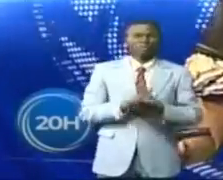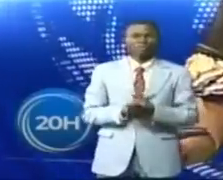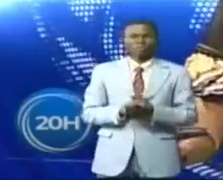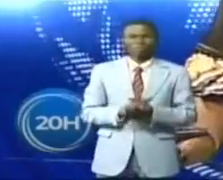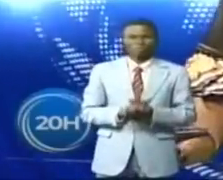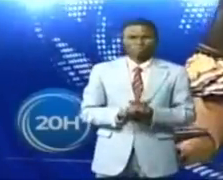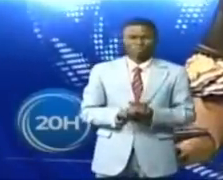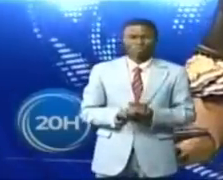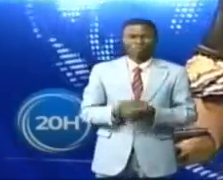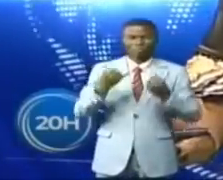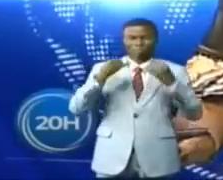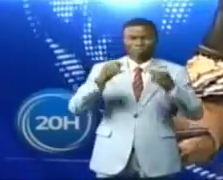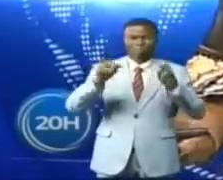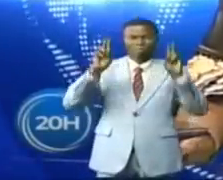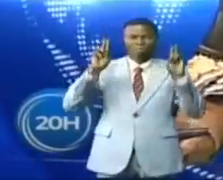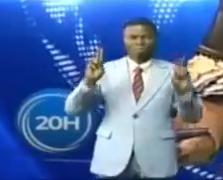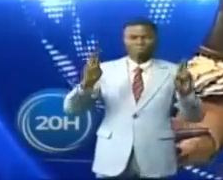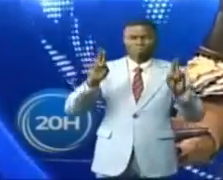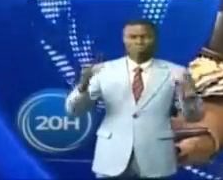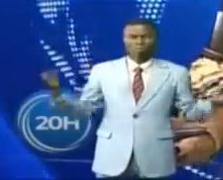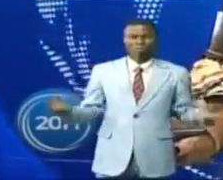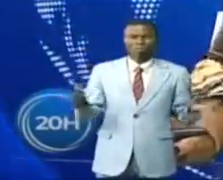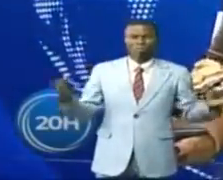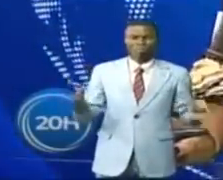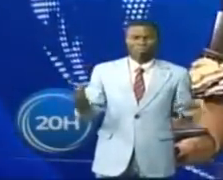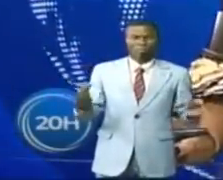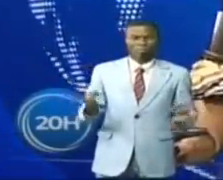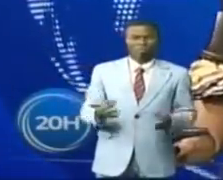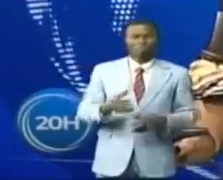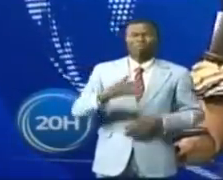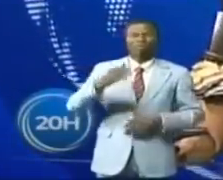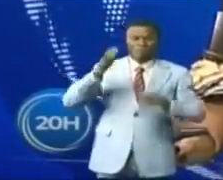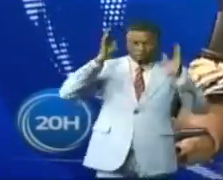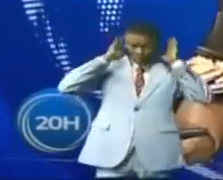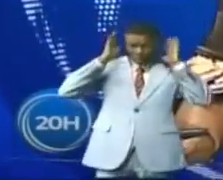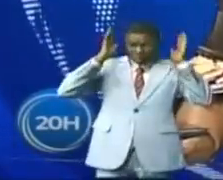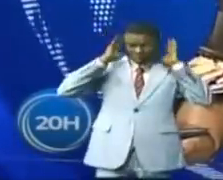Et en nouvelle, en religion, la fête de moutons dénommée